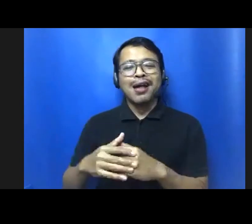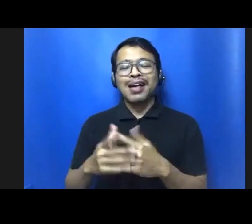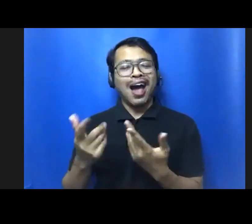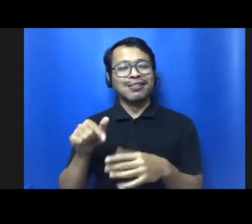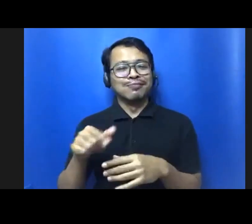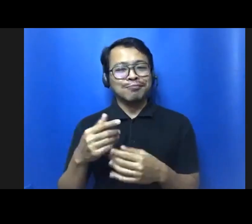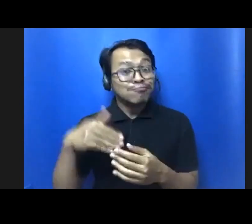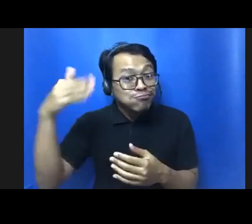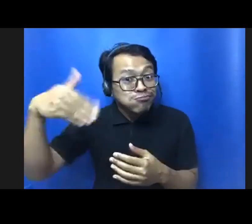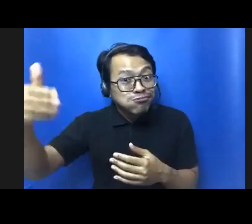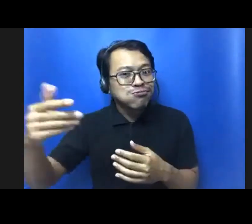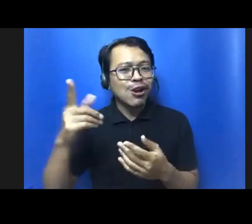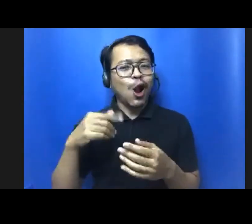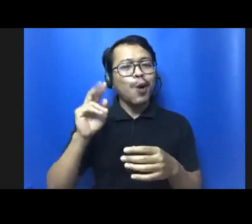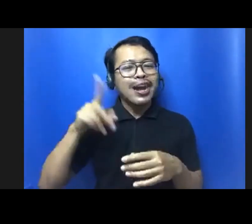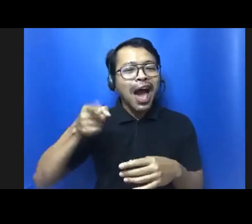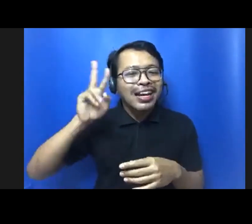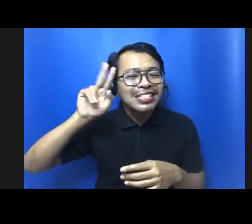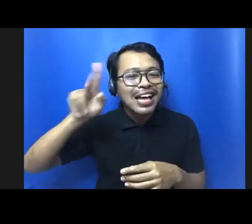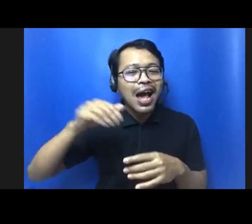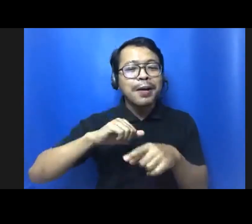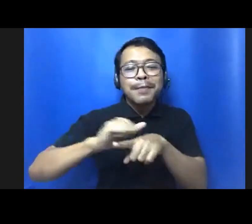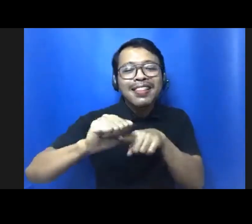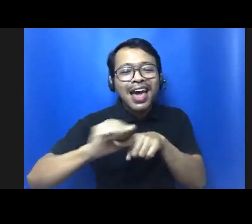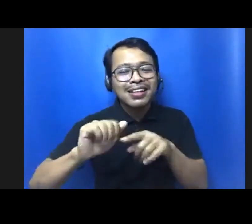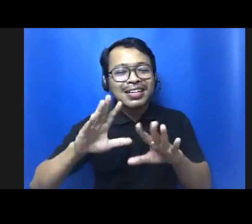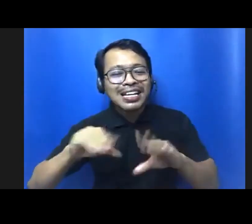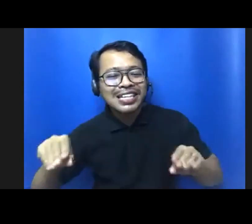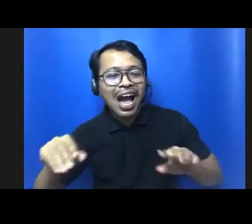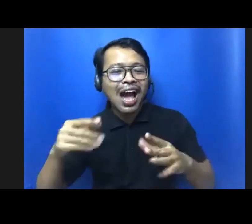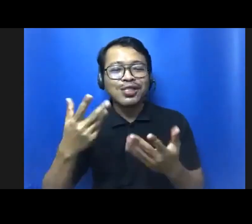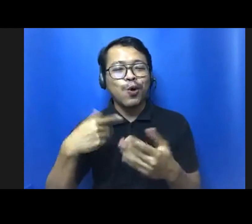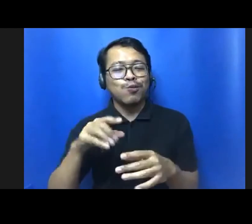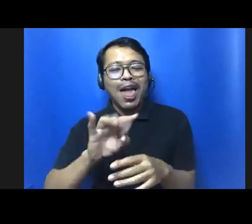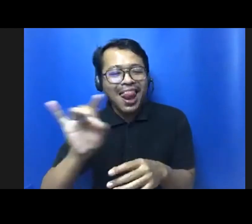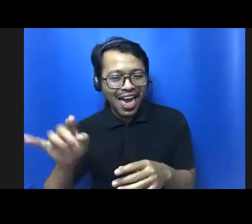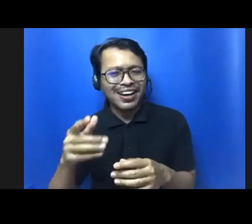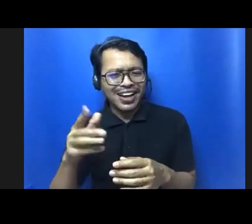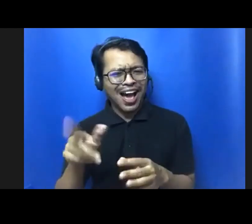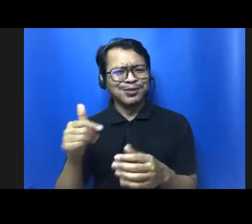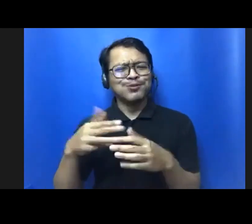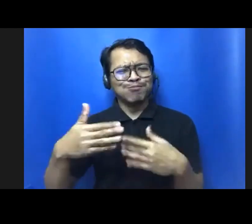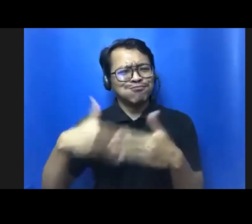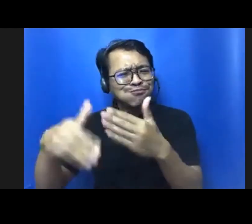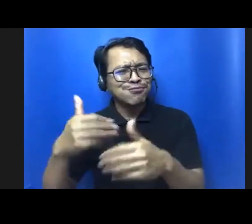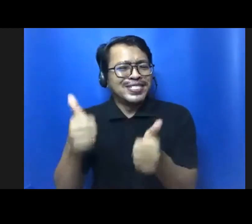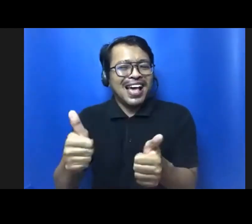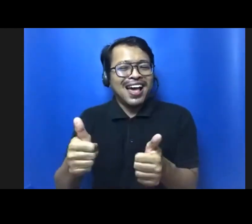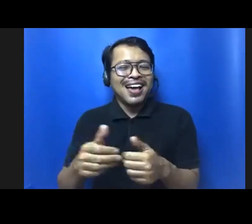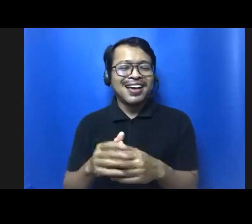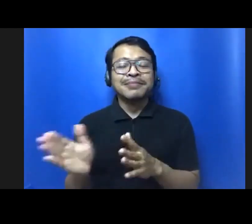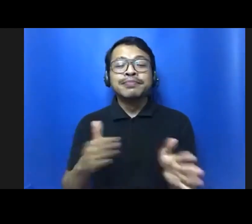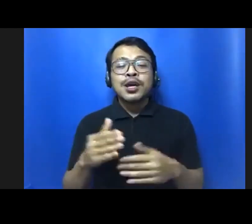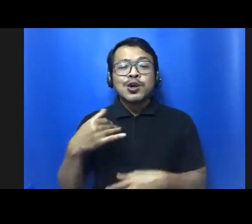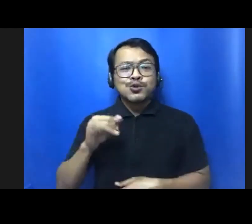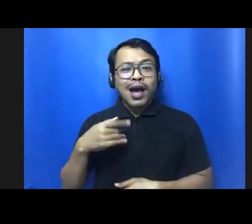pelatihan kerja, pendidikan di satuan-satuan pendidikan kita. Dan juga terima kasih ini kepada Bu Ana ya